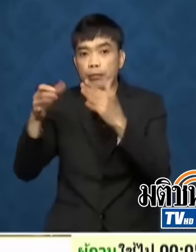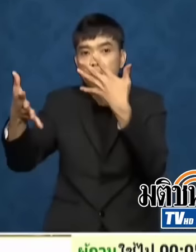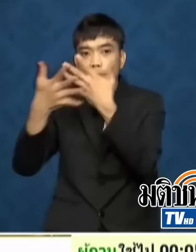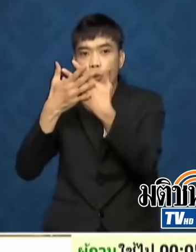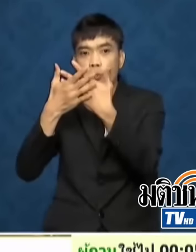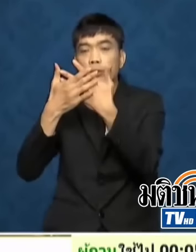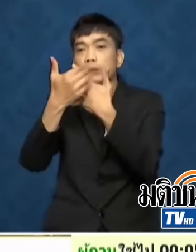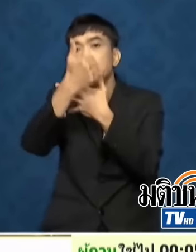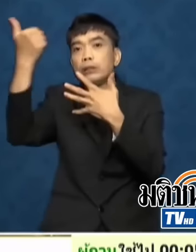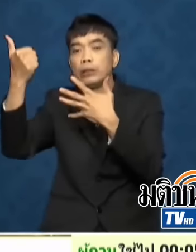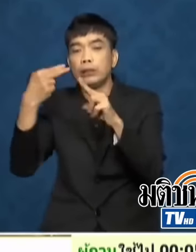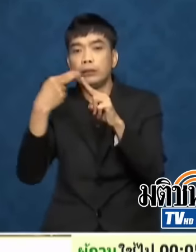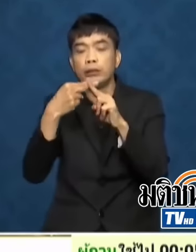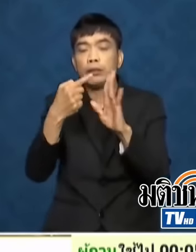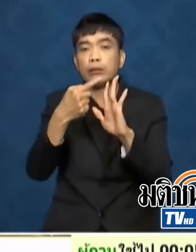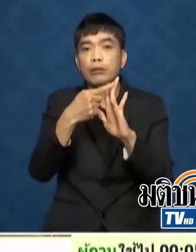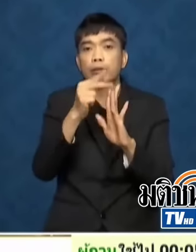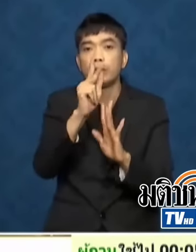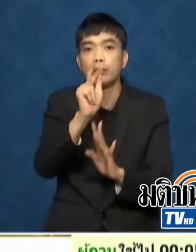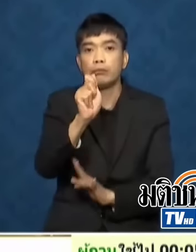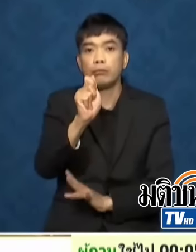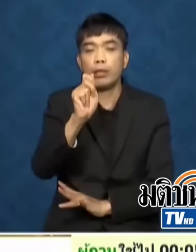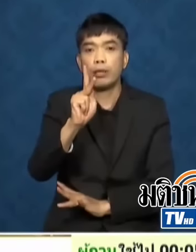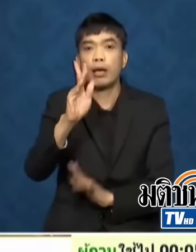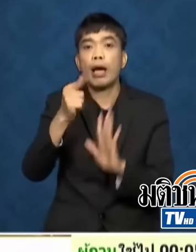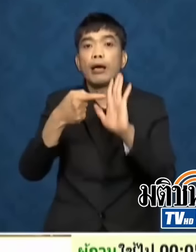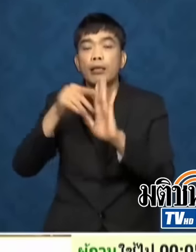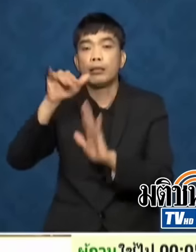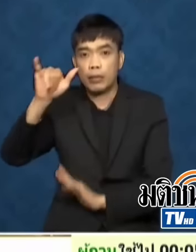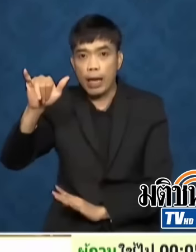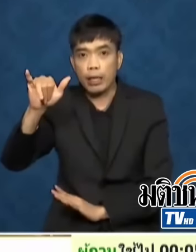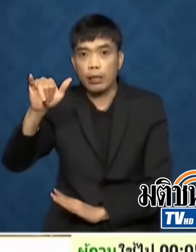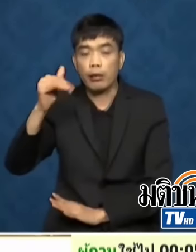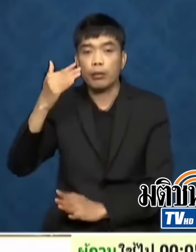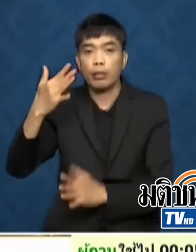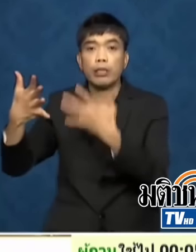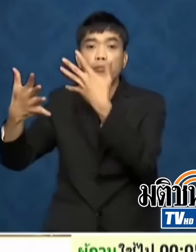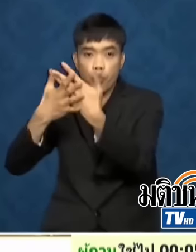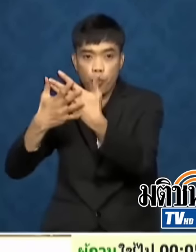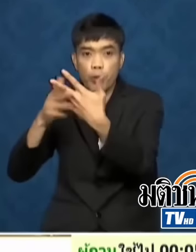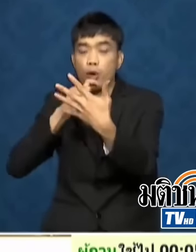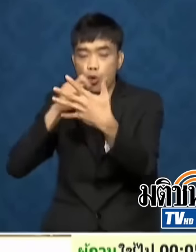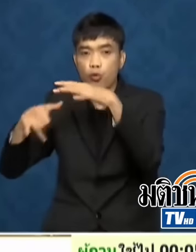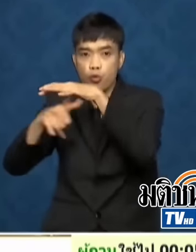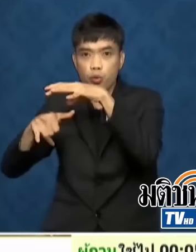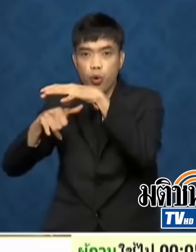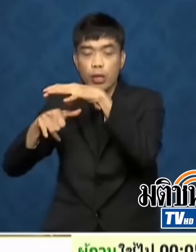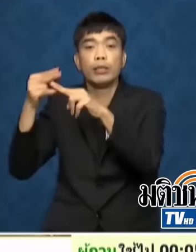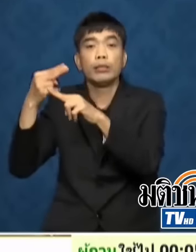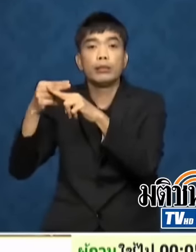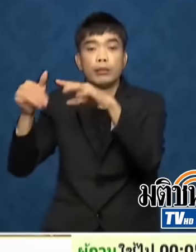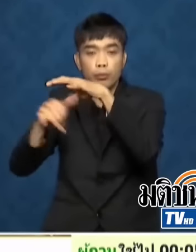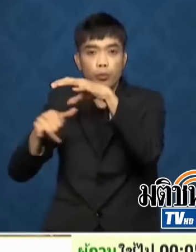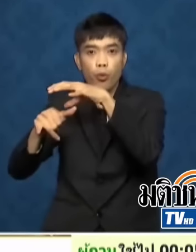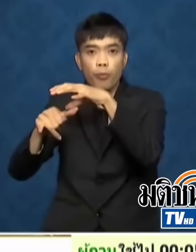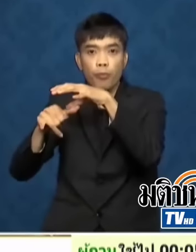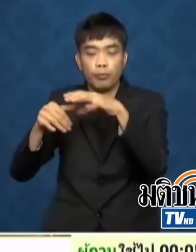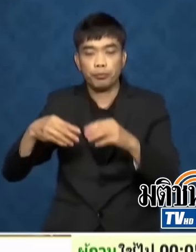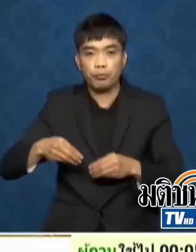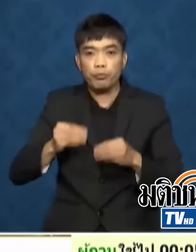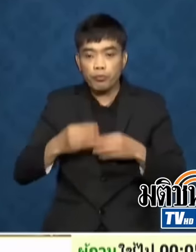เอกชัยหงส์กังวานไม่เสียหายครับเป็นข้อเท็จจริงคุณเอกชัยหงส์กังวานเป็นฝีใน